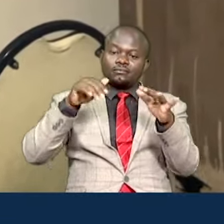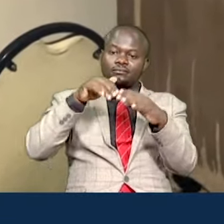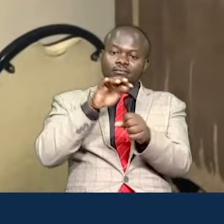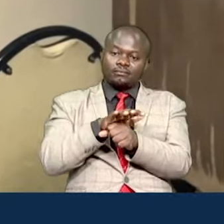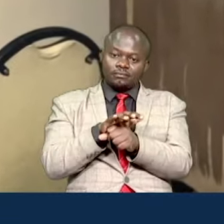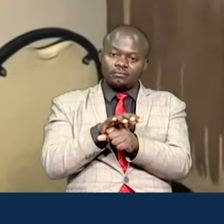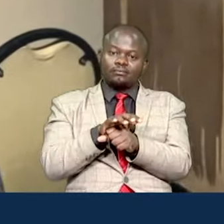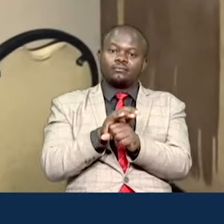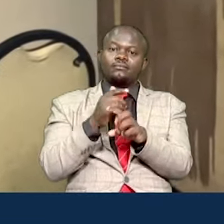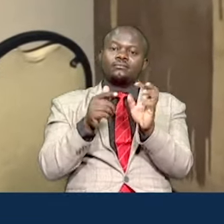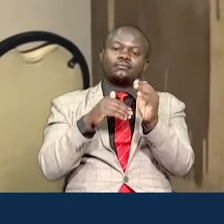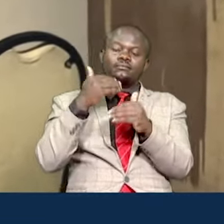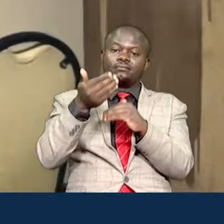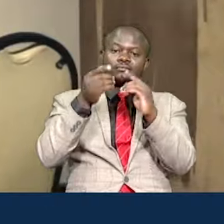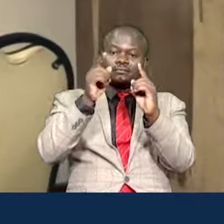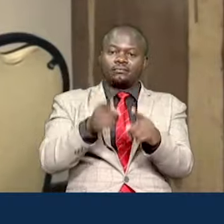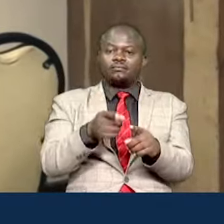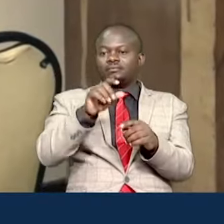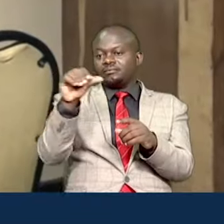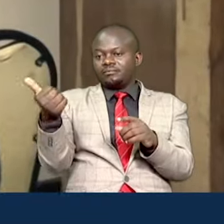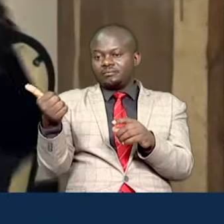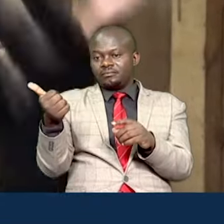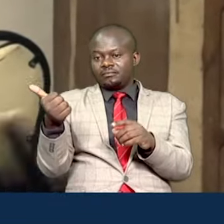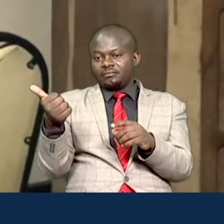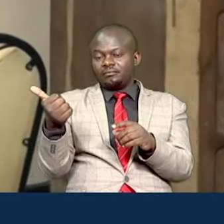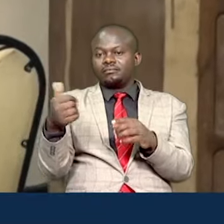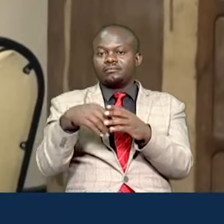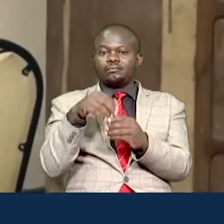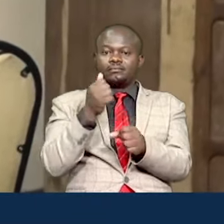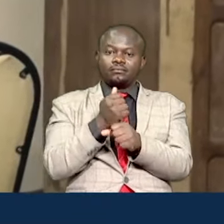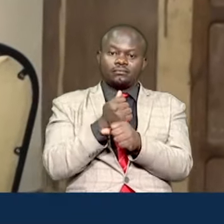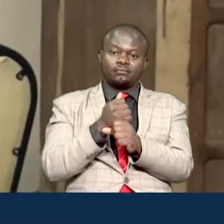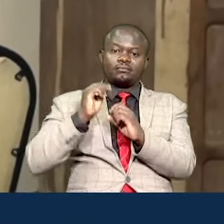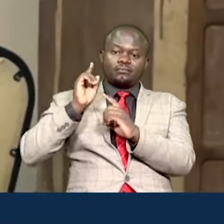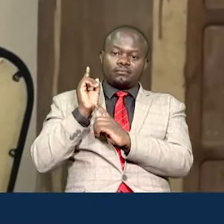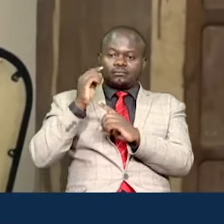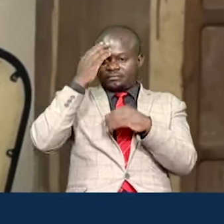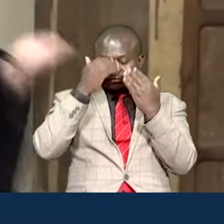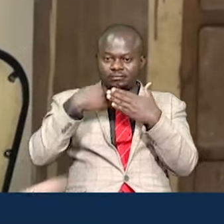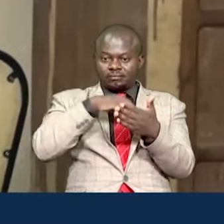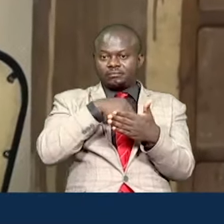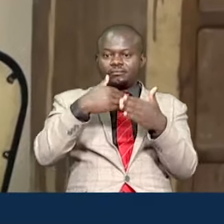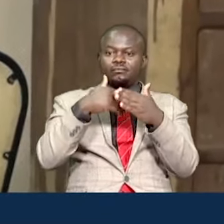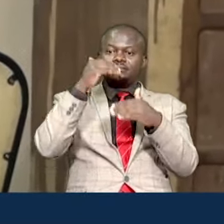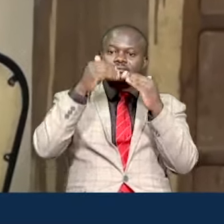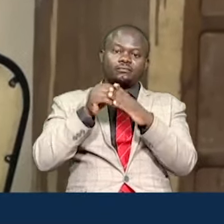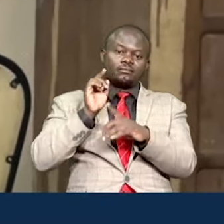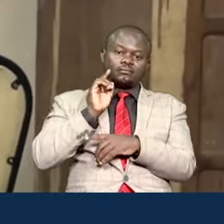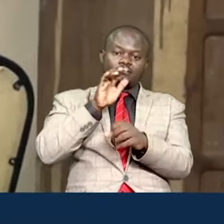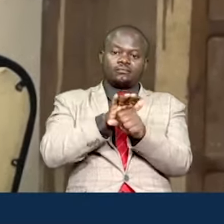cyane, ndetse haza n'abandi bari mu kazi b'umutekano, kubera ko twegera inzego z'umutekano